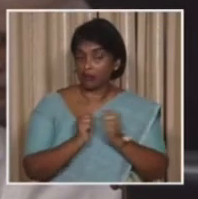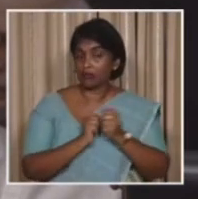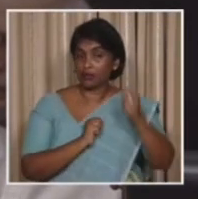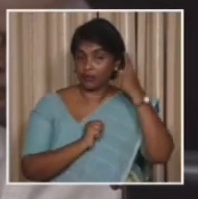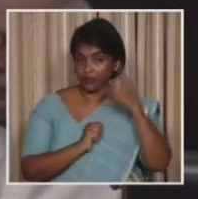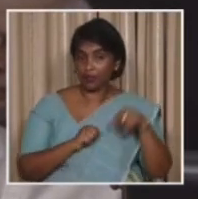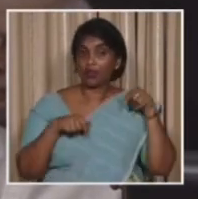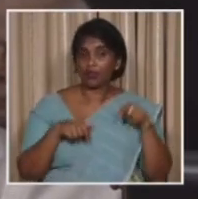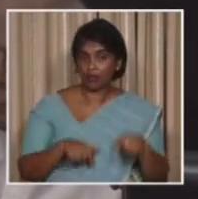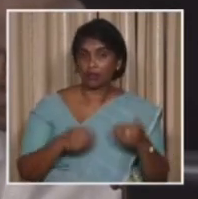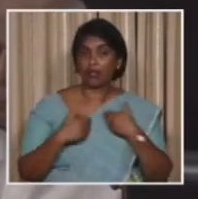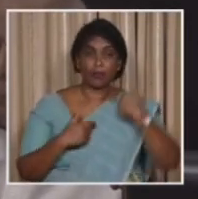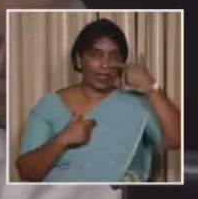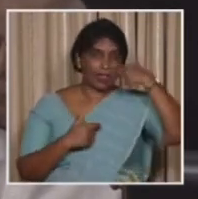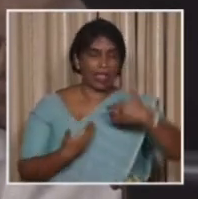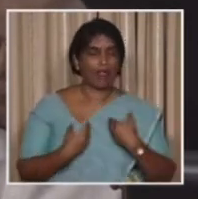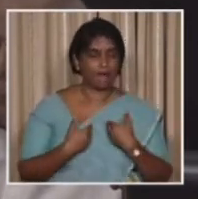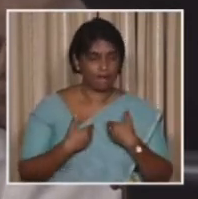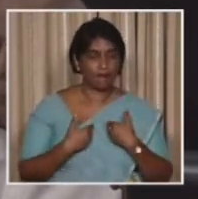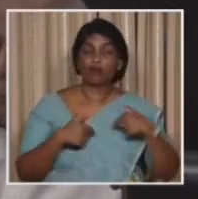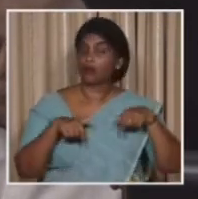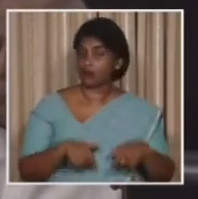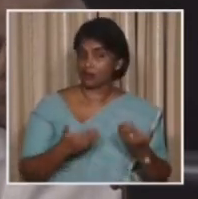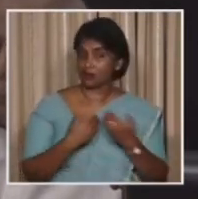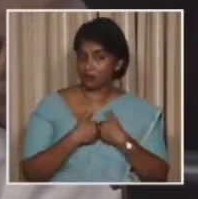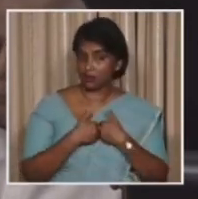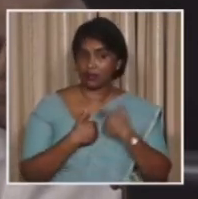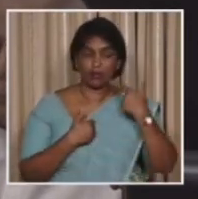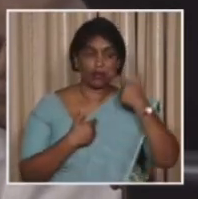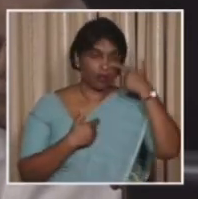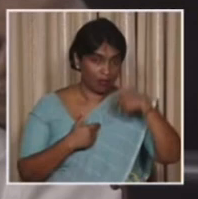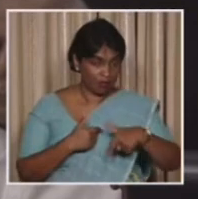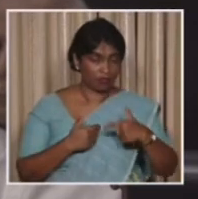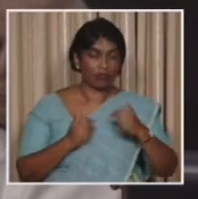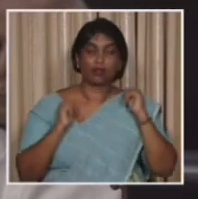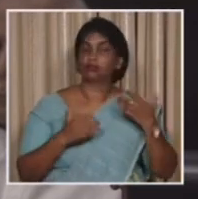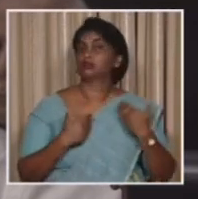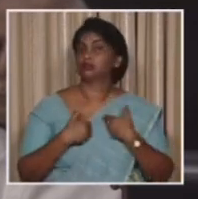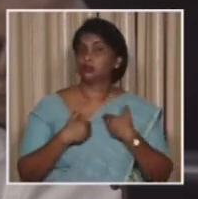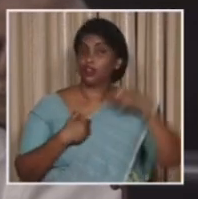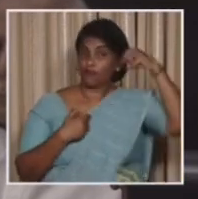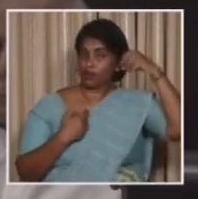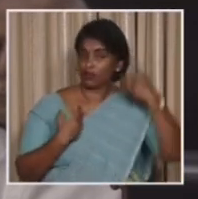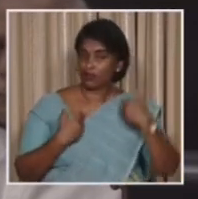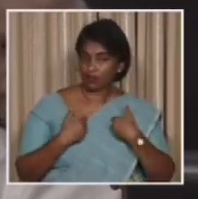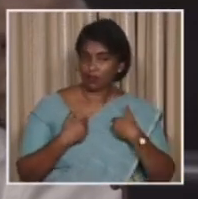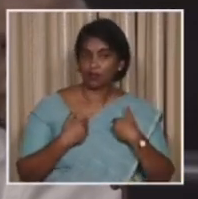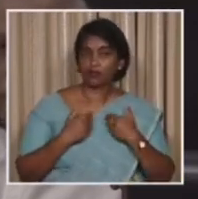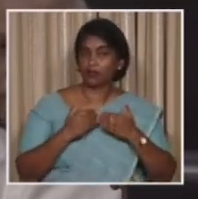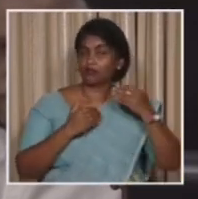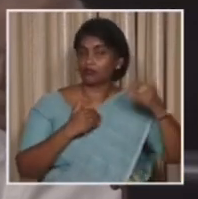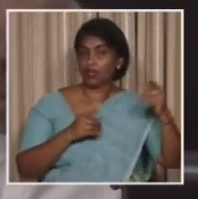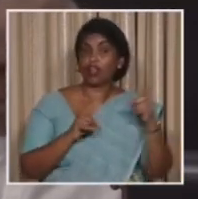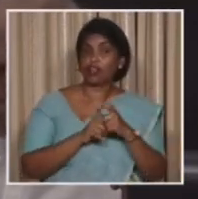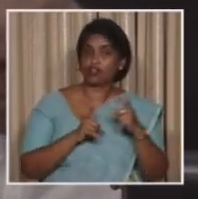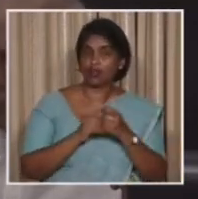නිසා අද අපිට තෙල් තියෙනවා, අද අපිට ඉන්ධන තියෙනවා, අද අපිට විදුලි බලය තියෙනවා, වැඩි කල්යන් නිසා